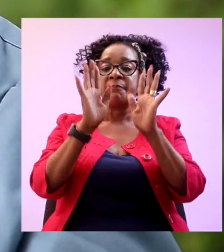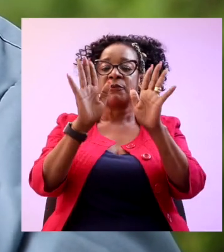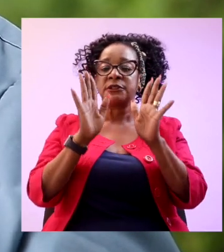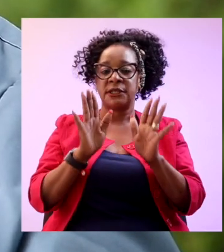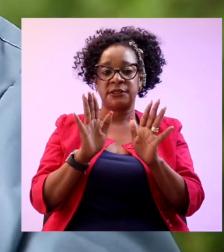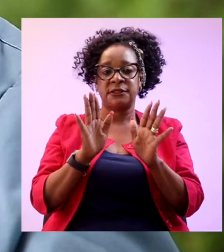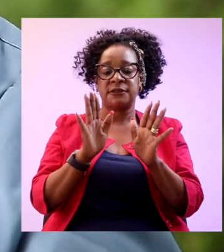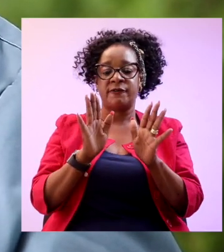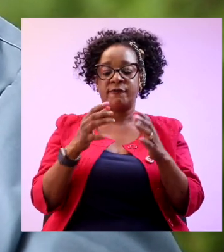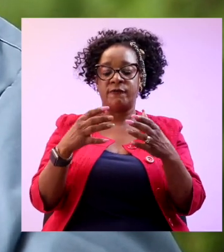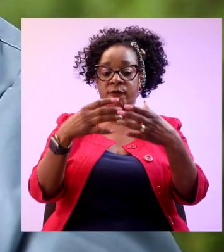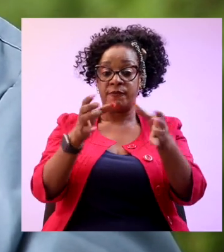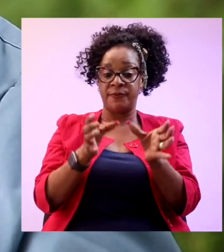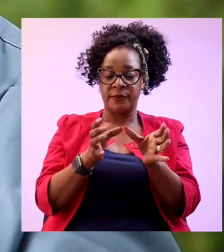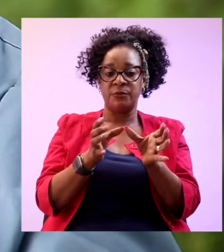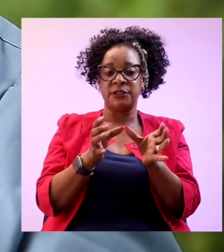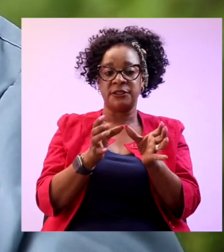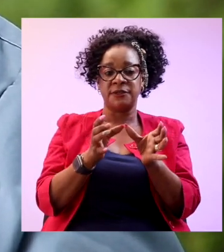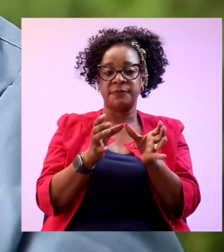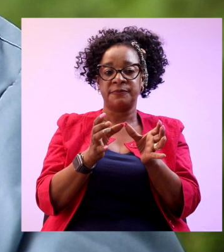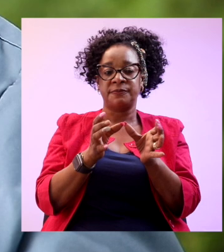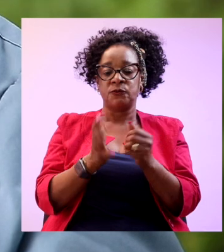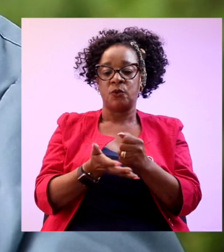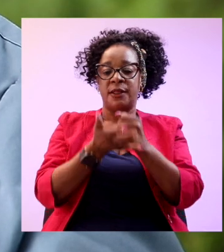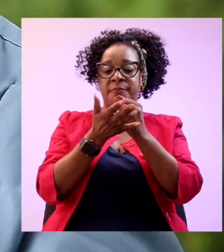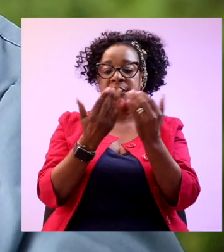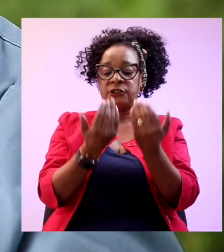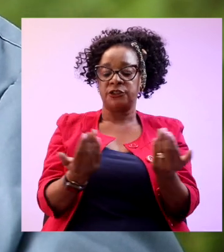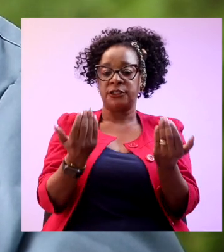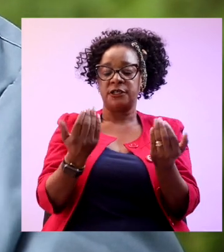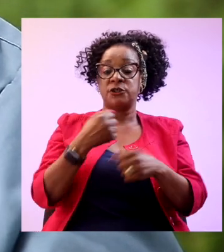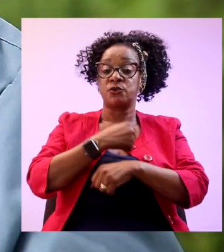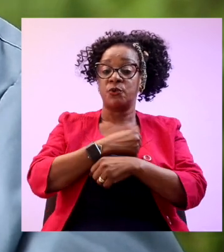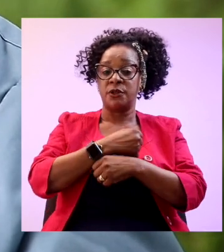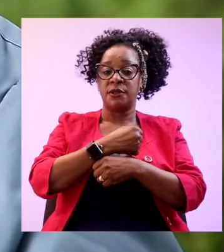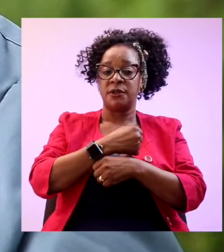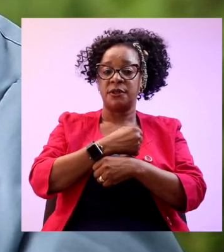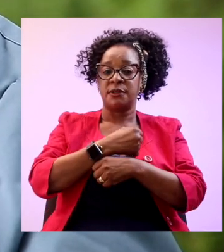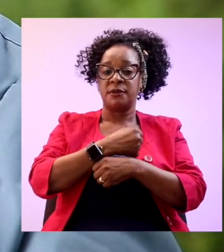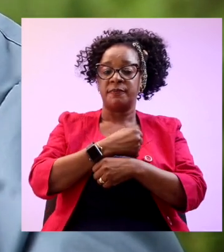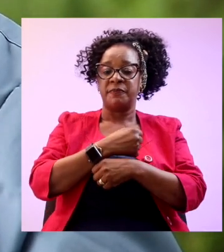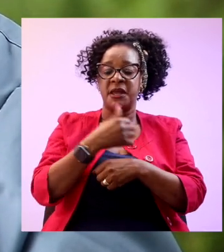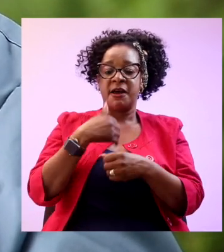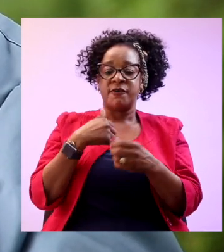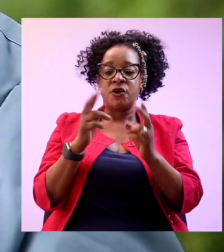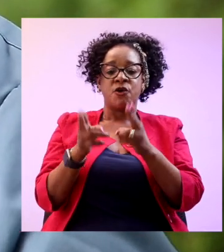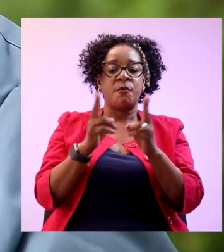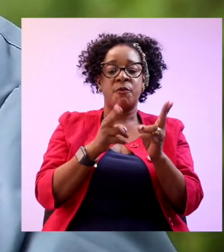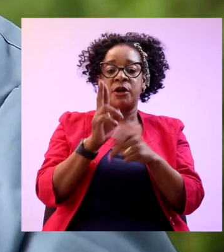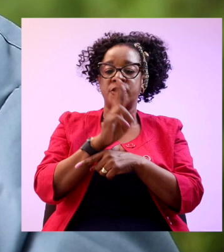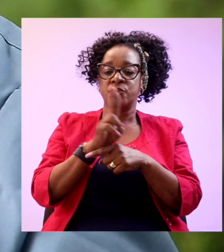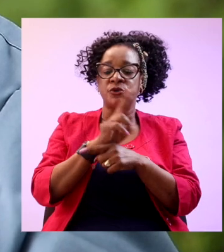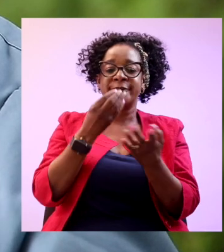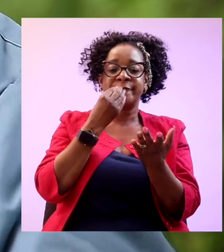sana hasa kwa mambo ya kijamii, kusaidia watoto shule, mahitaji ya kawaida ya